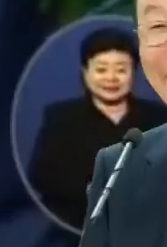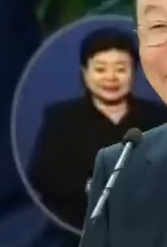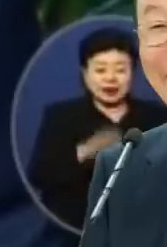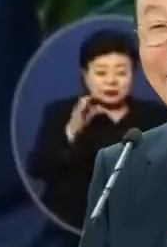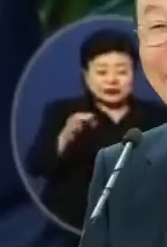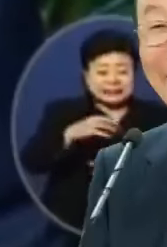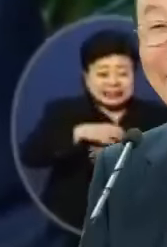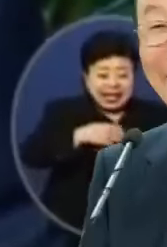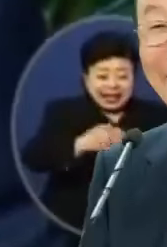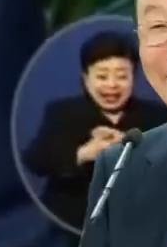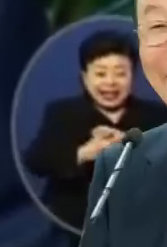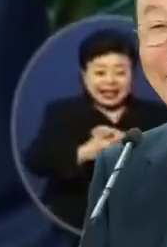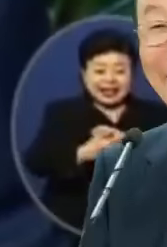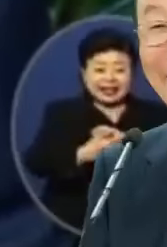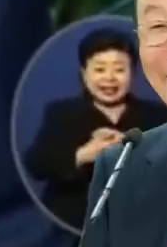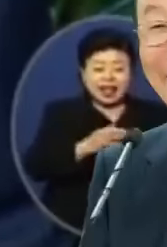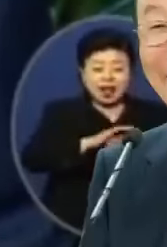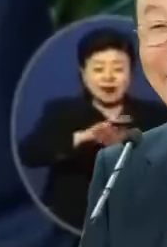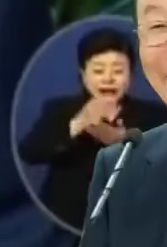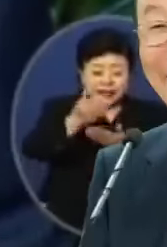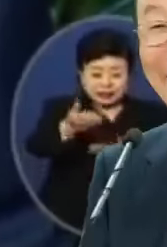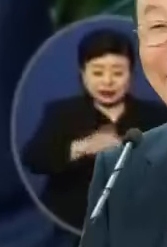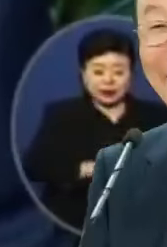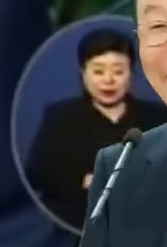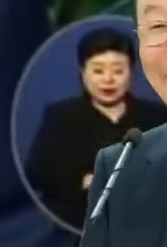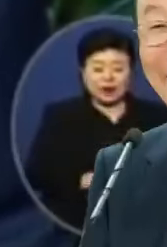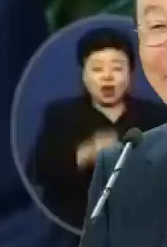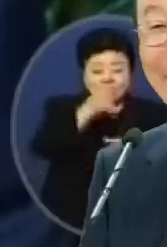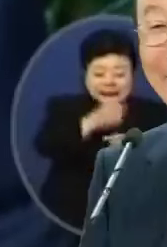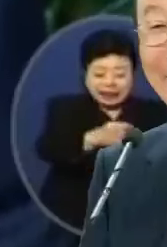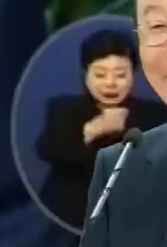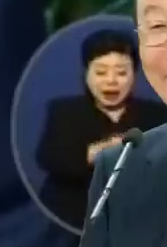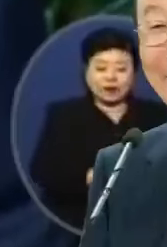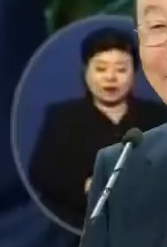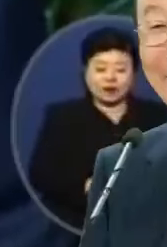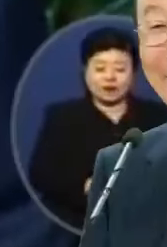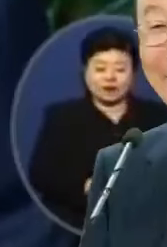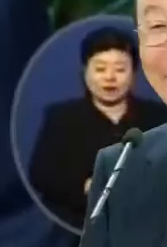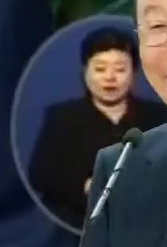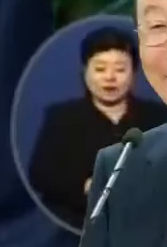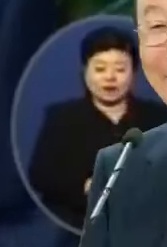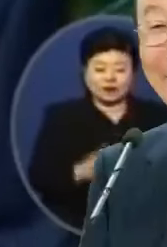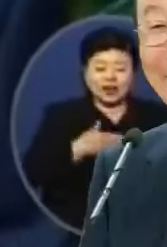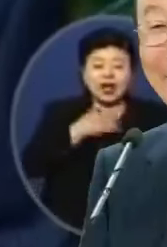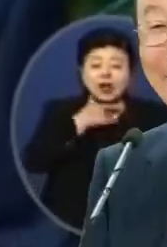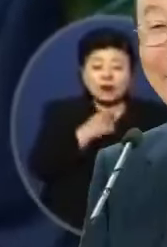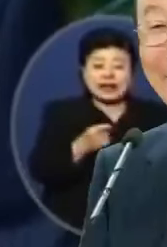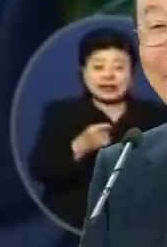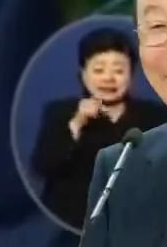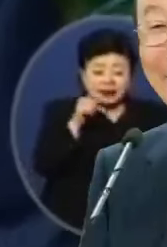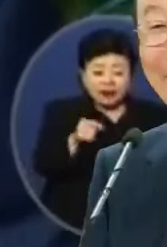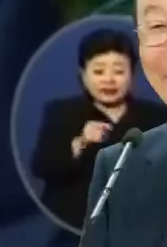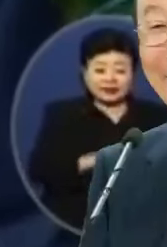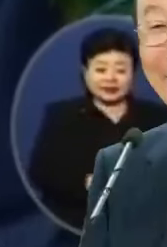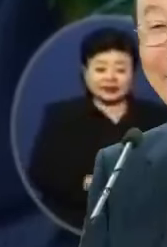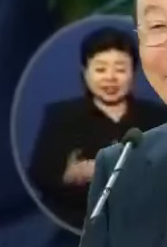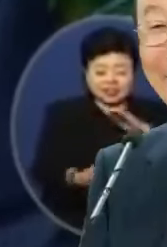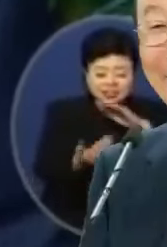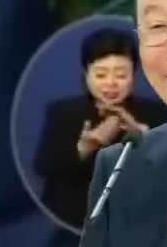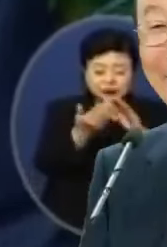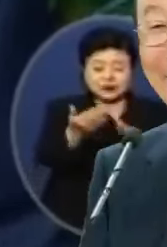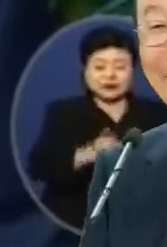물질적인 세계를 변화시키고 창조하고 내가 원하는 것을 이루어